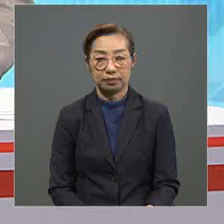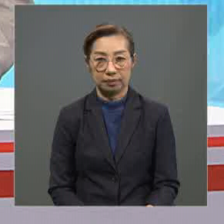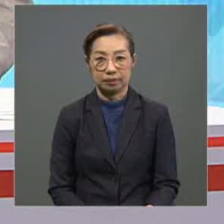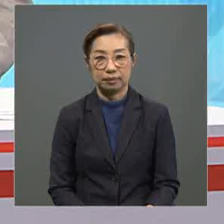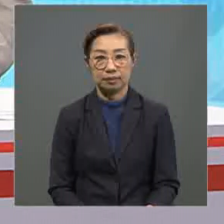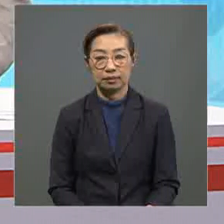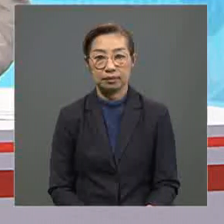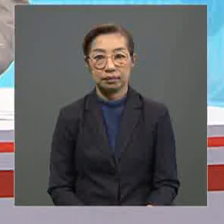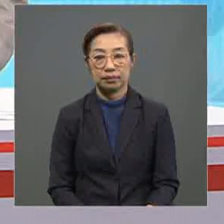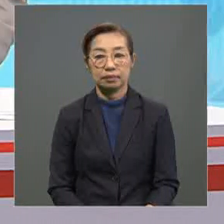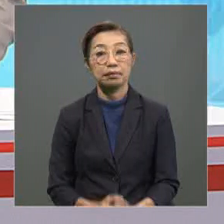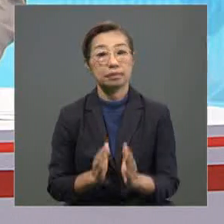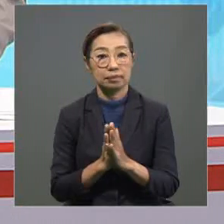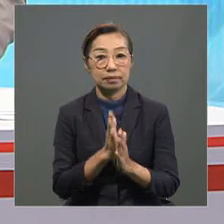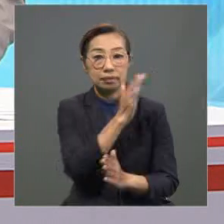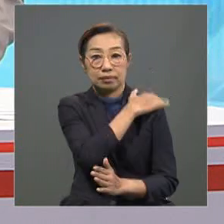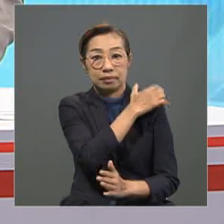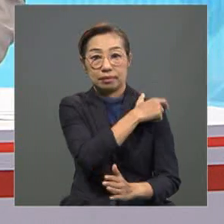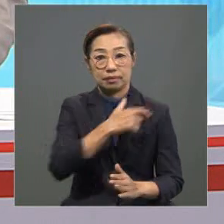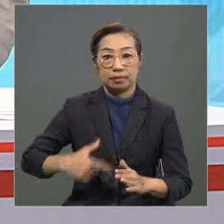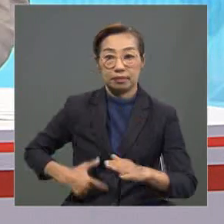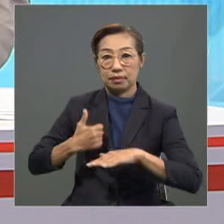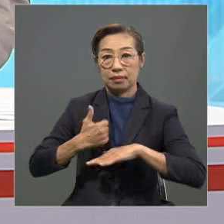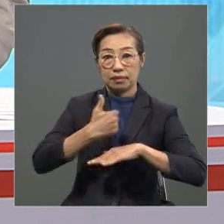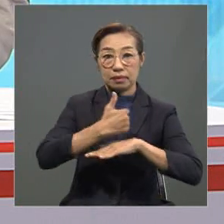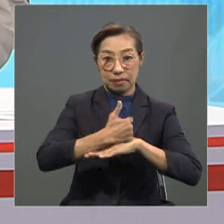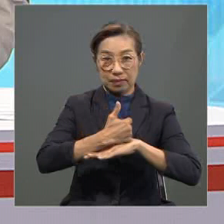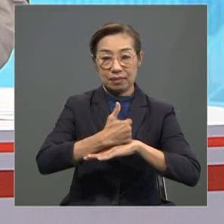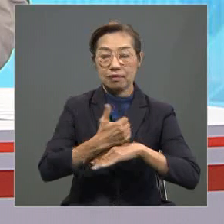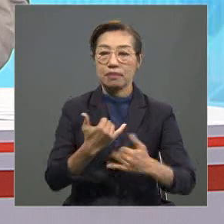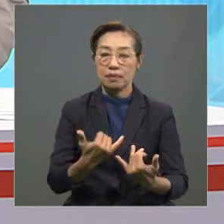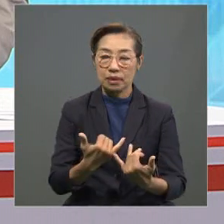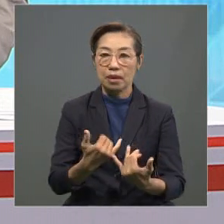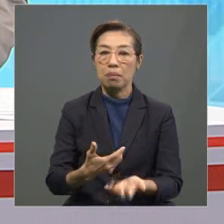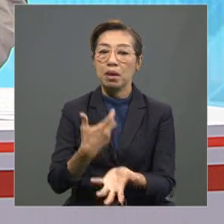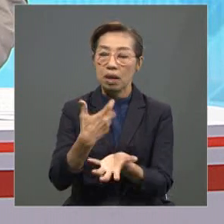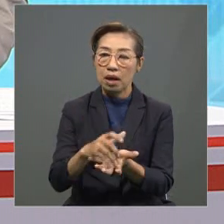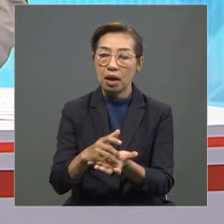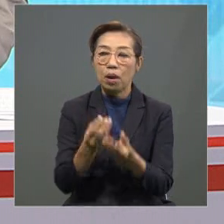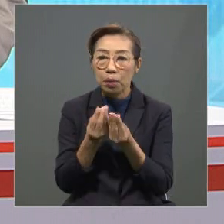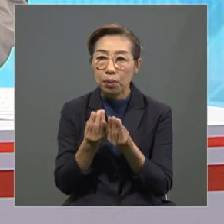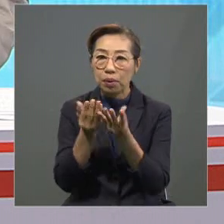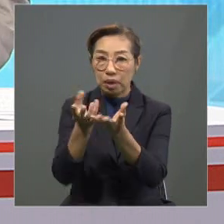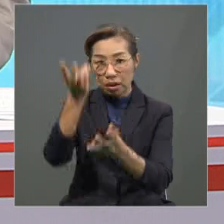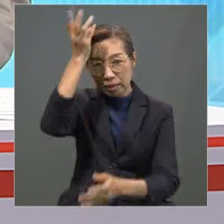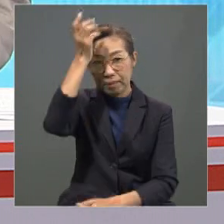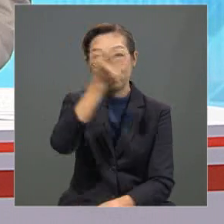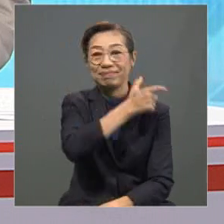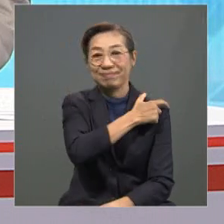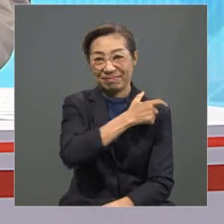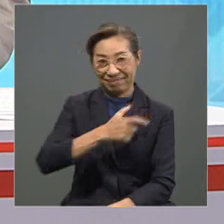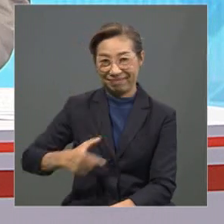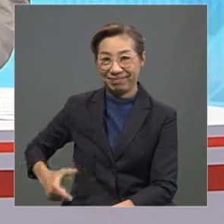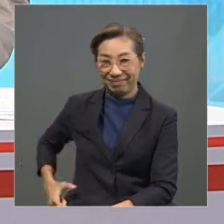สมเด็จพระอริยวงศ์สาคตะสมเด็จพระสังฆราชสกลมหาสังฆปริณายกมีพระดำรัสถวายพระพรแด่สมเด็จพระนางเจ้าสิริกิต